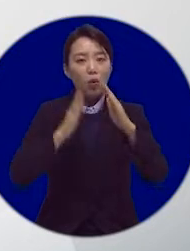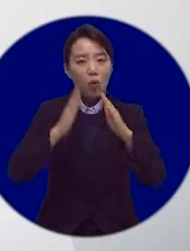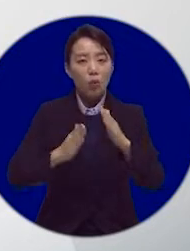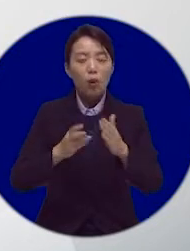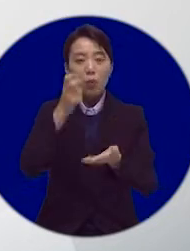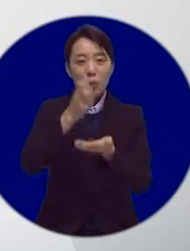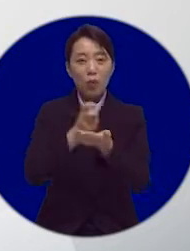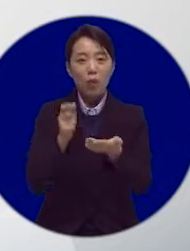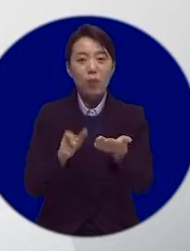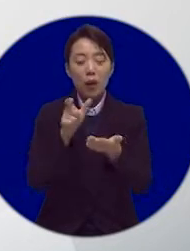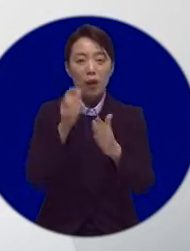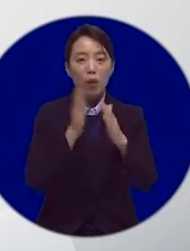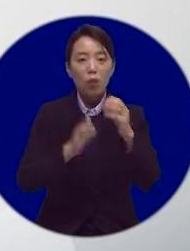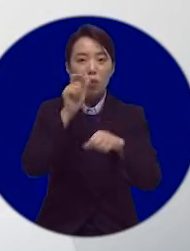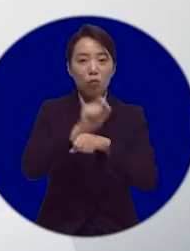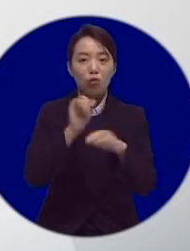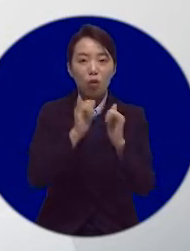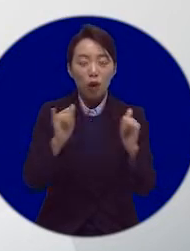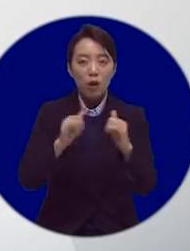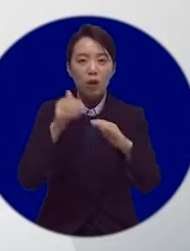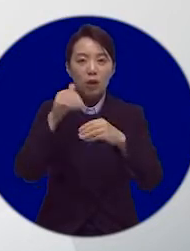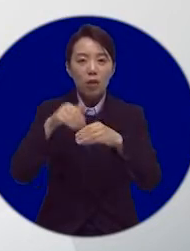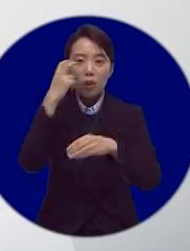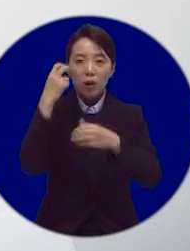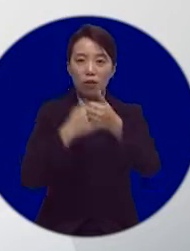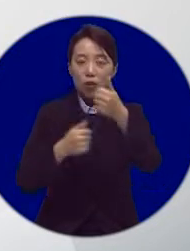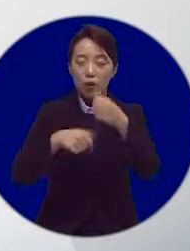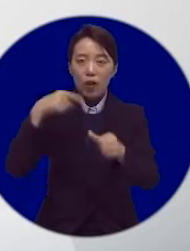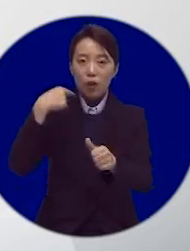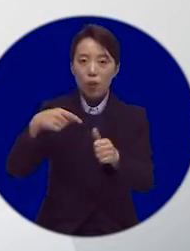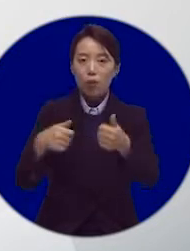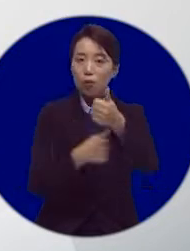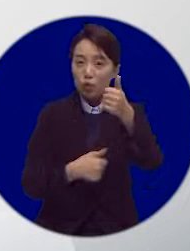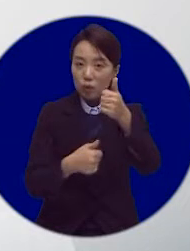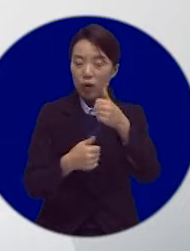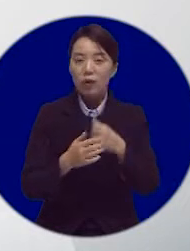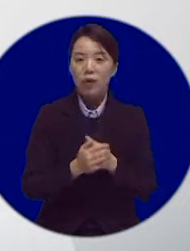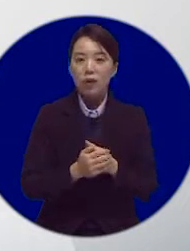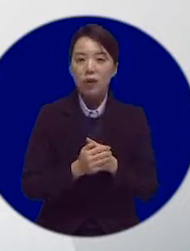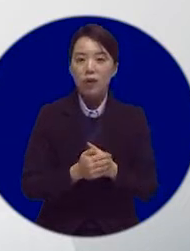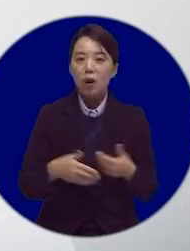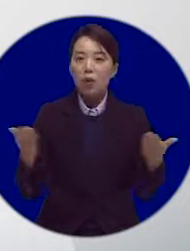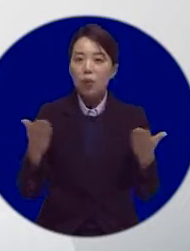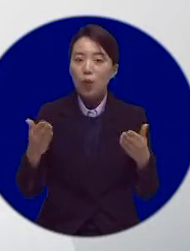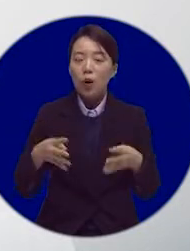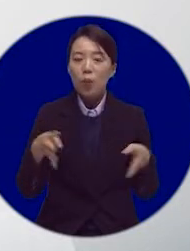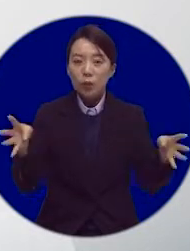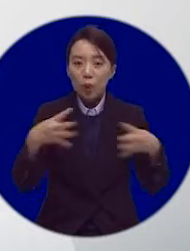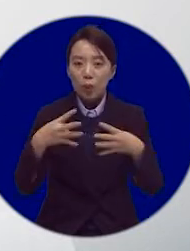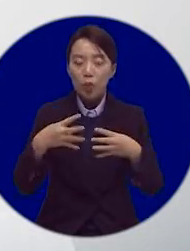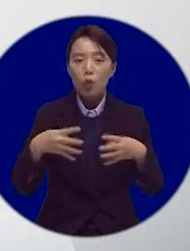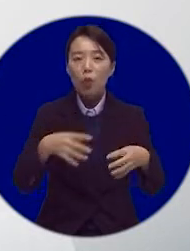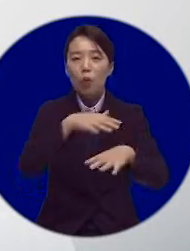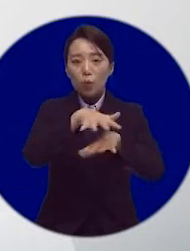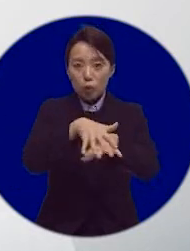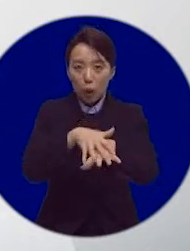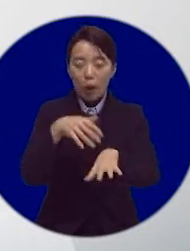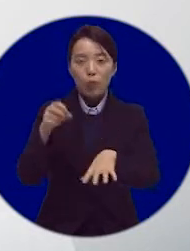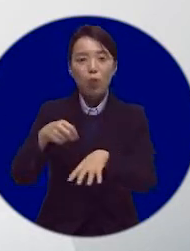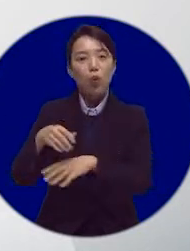공무원, 각급 선거관리위원회 위원 또는 교육위원회의 교육위원, 농업협동조합,